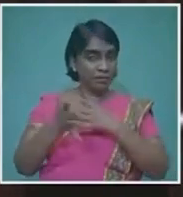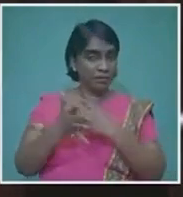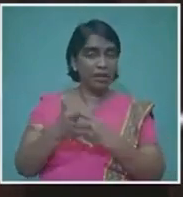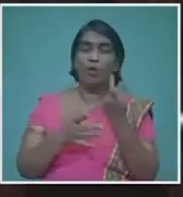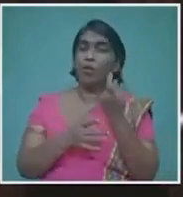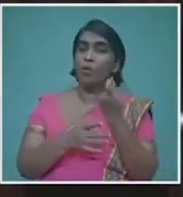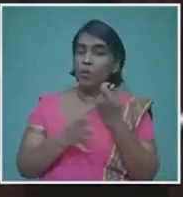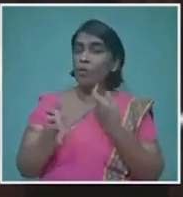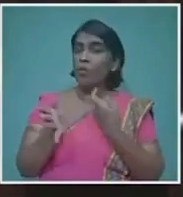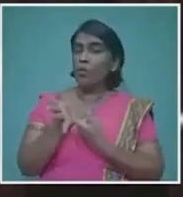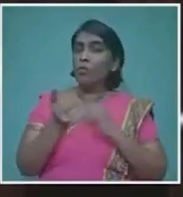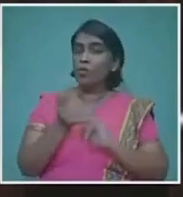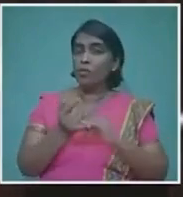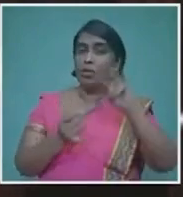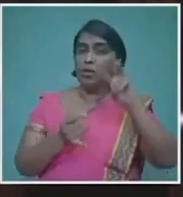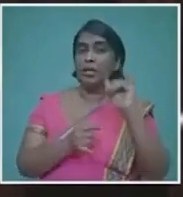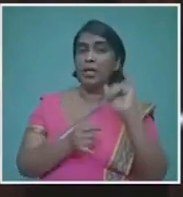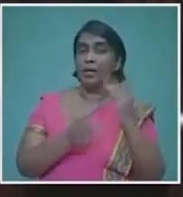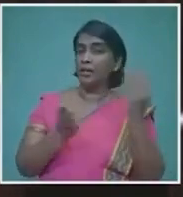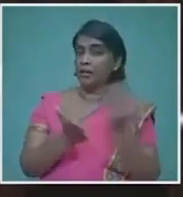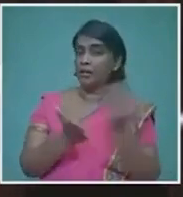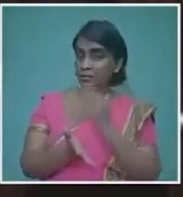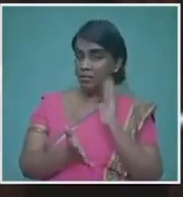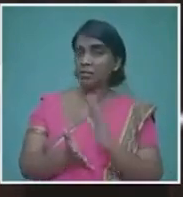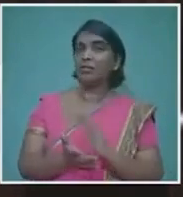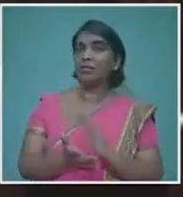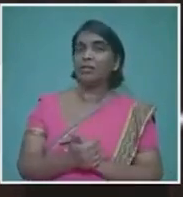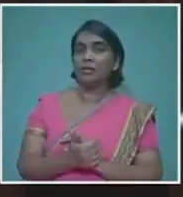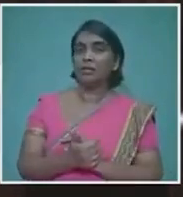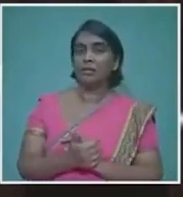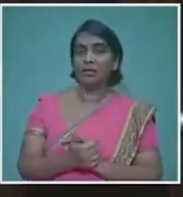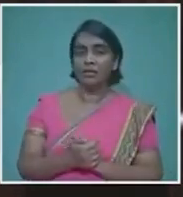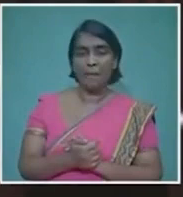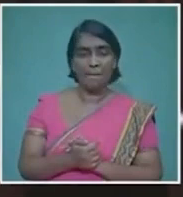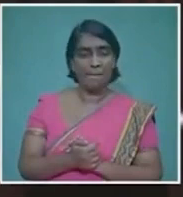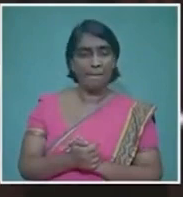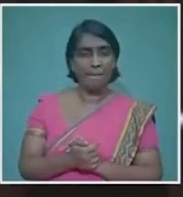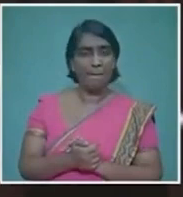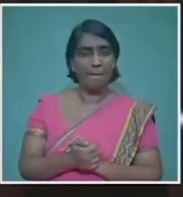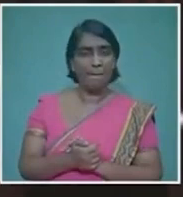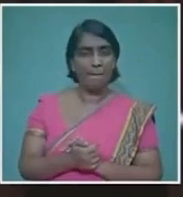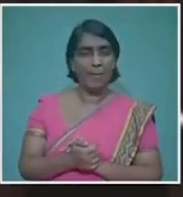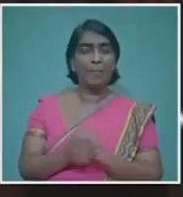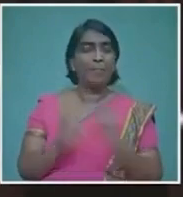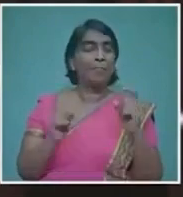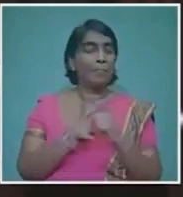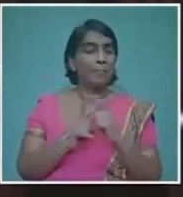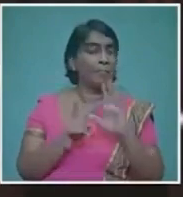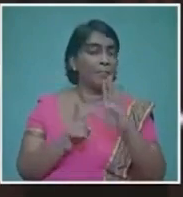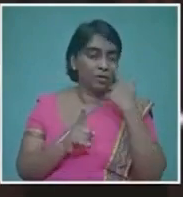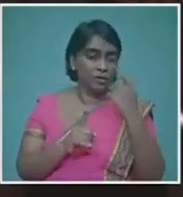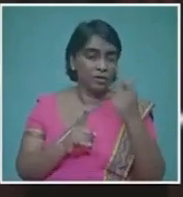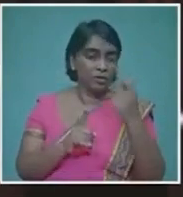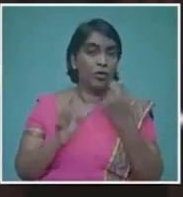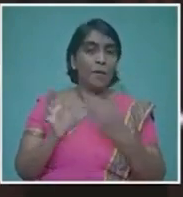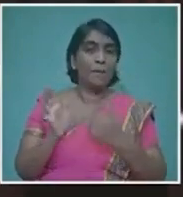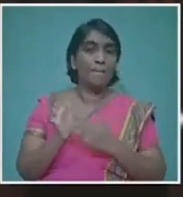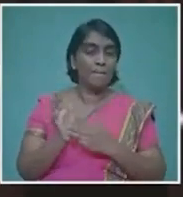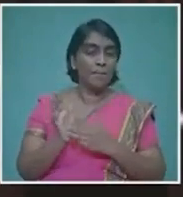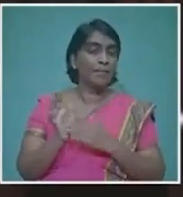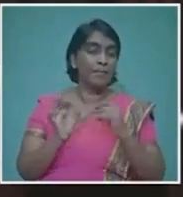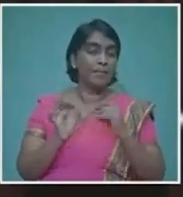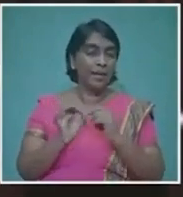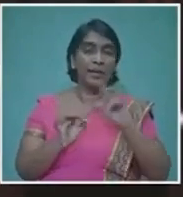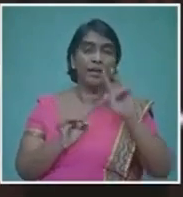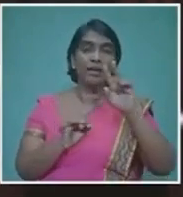රුපියල් බිලියන 360ක් වෙන් වෙලා තියෙනවා රෙකරන්ට් එක්ස්පෙන්ඩිචර්. ඩොලර් සෝරි රුපියල් බිලියන 50ක් වෙන්නලා